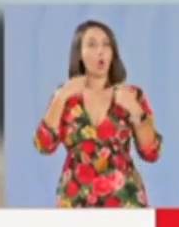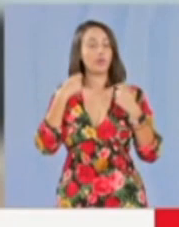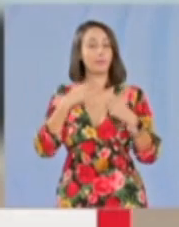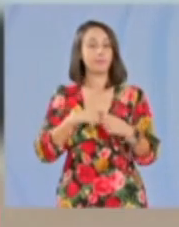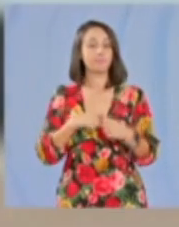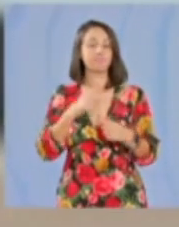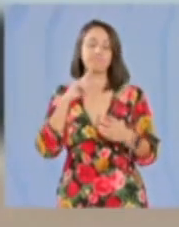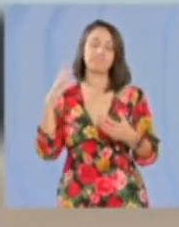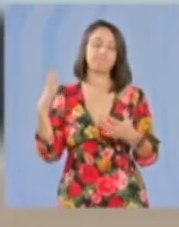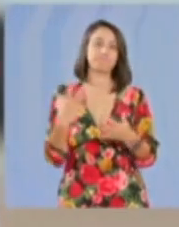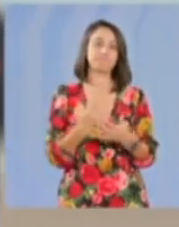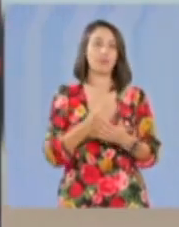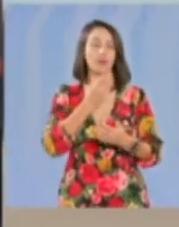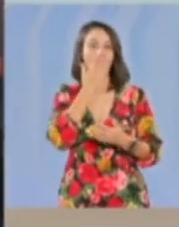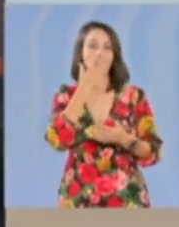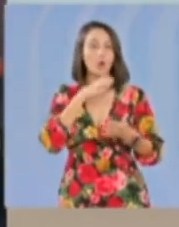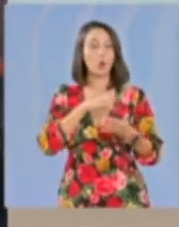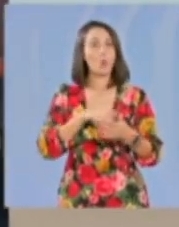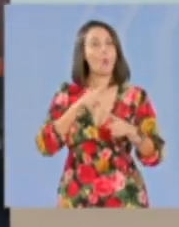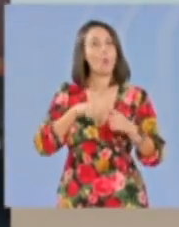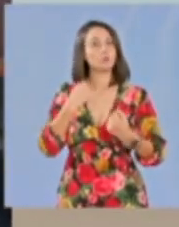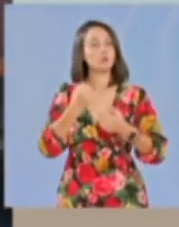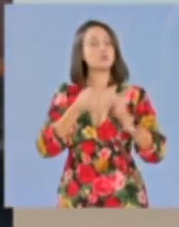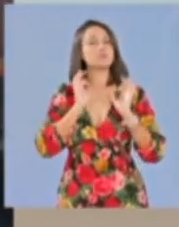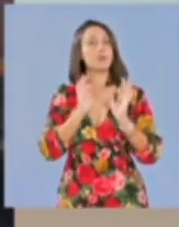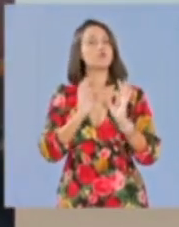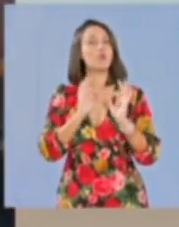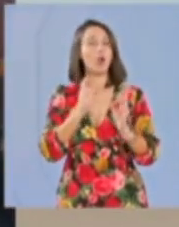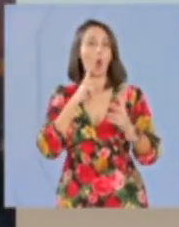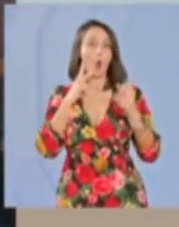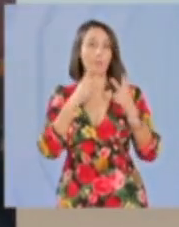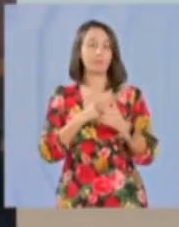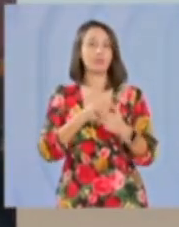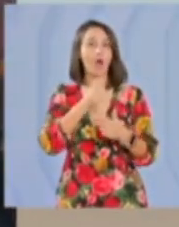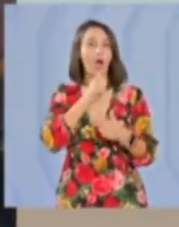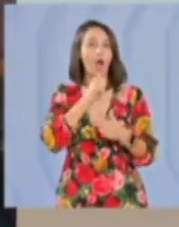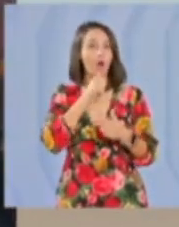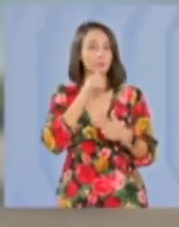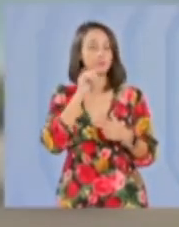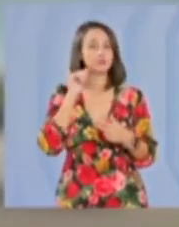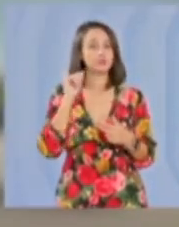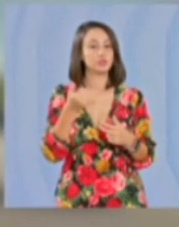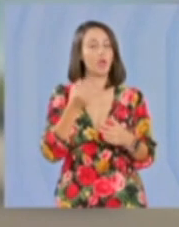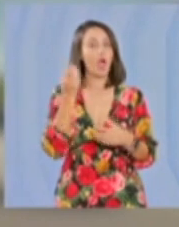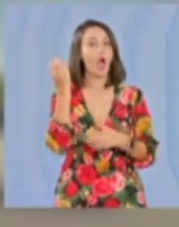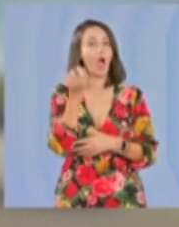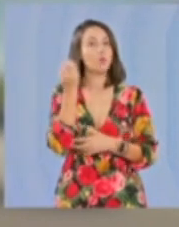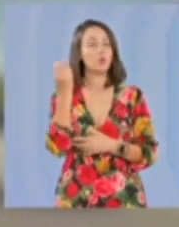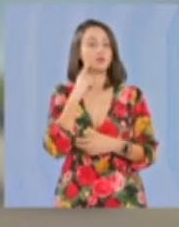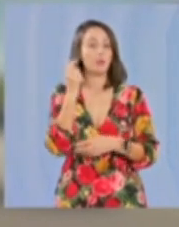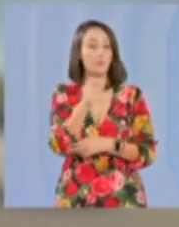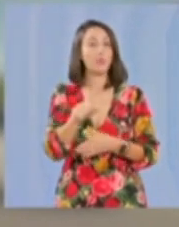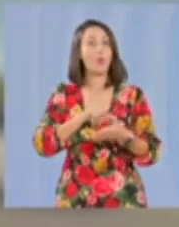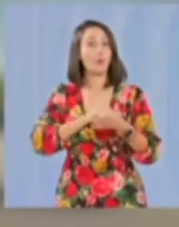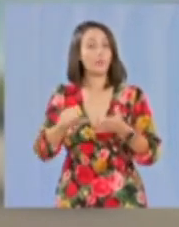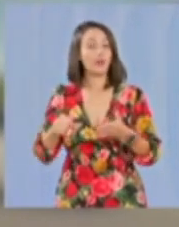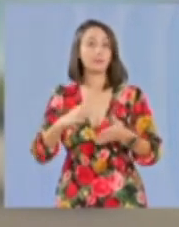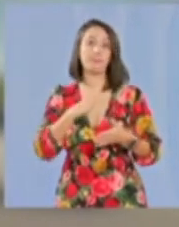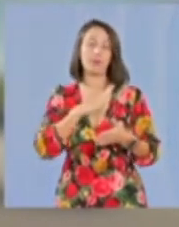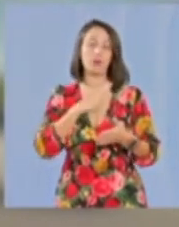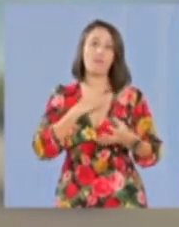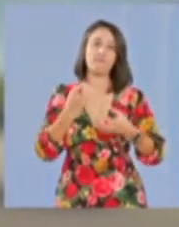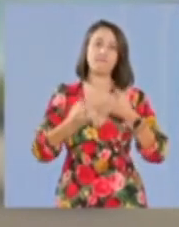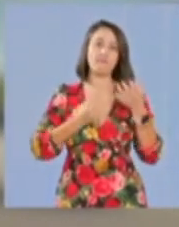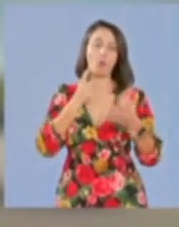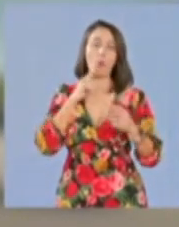salvatori au intervenit la fața locului cu o autospecială de stingere cu apă și spumă și o ambulanță SMURD pompierii au eliminat riscul unui incendiu